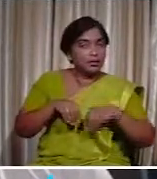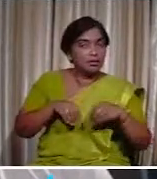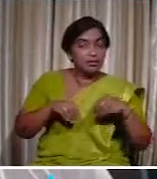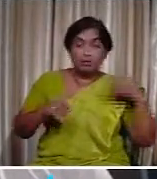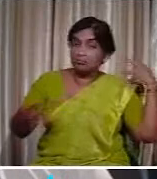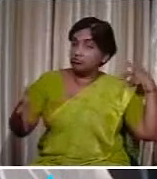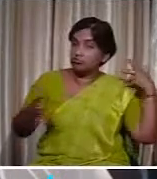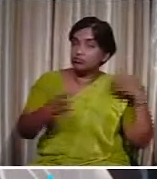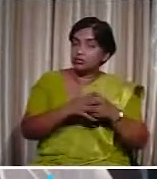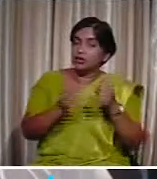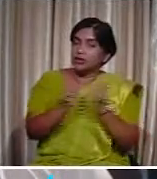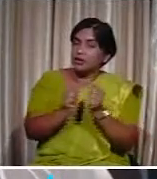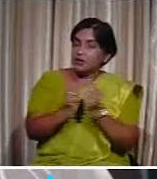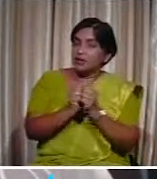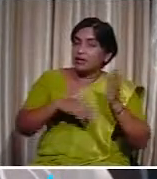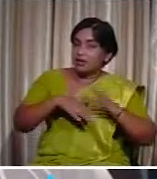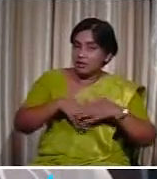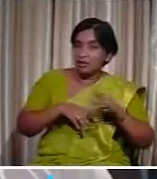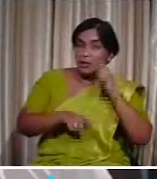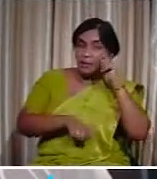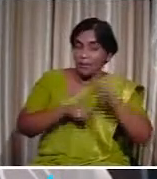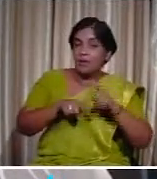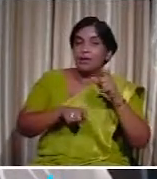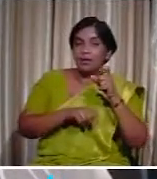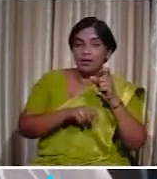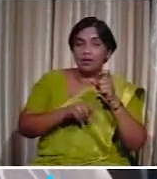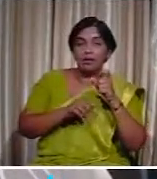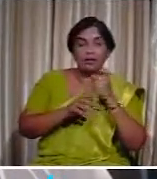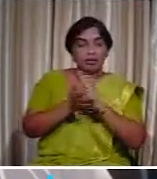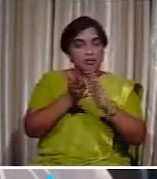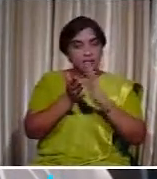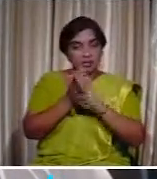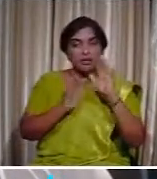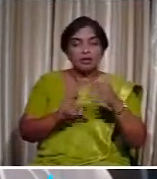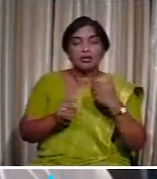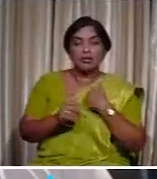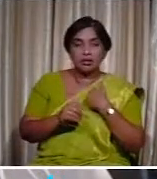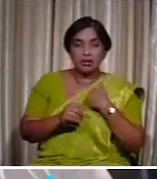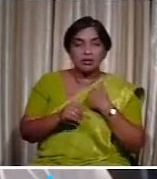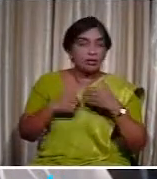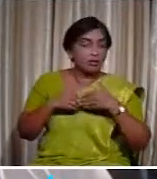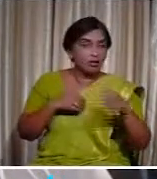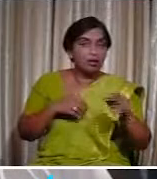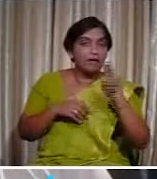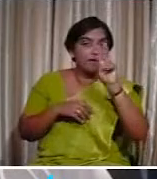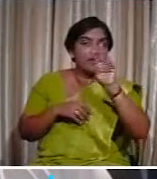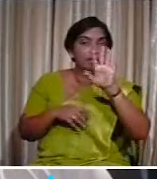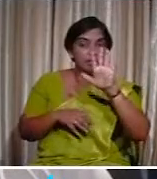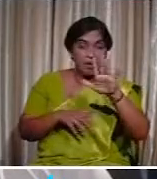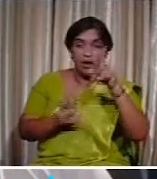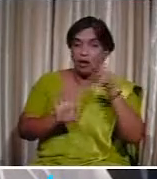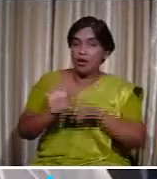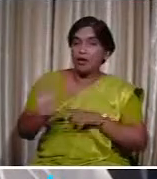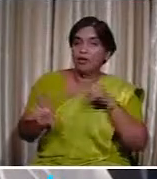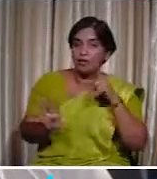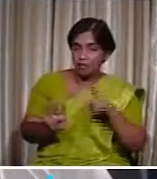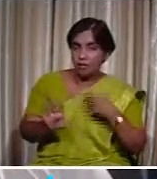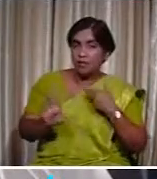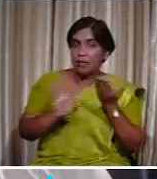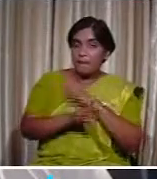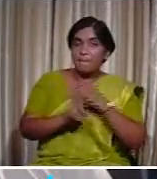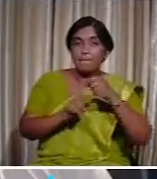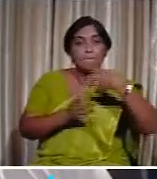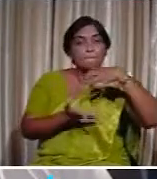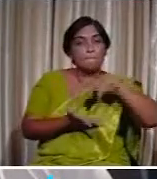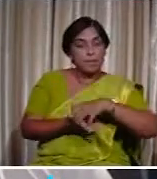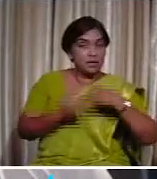कालयक् कैपवीम करपु केनेक् महाजन नियोजितेयक् विदियट गरु कथानायकतुमनि मा मे गत करन्ने 25 वेनि वसर मीट कलिन प्रादेशिक